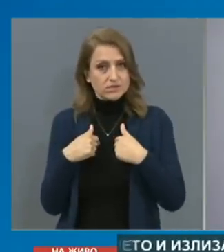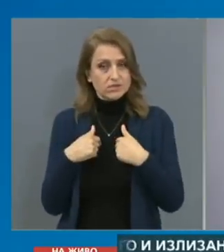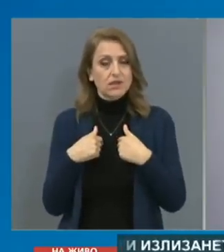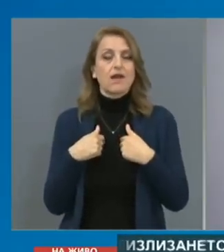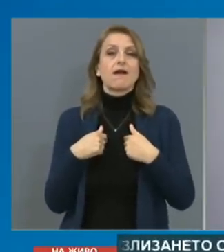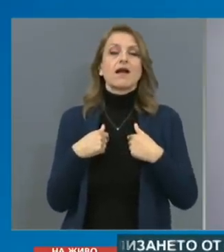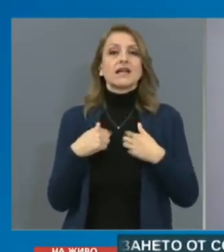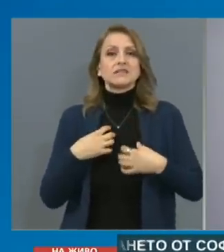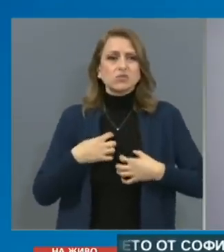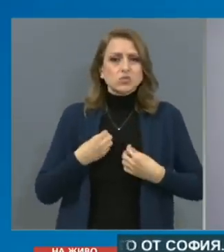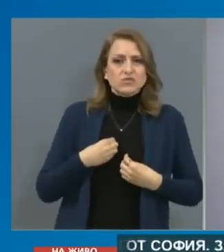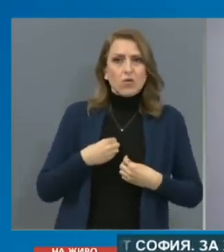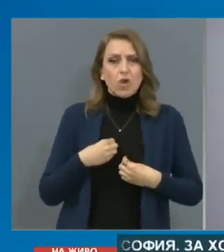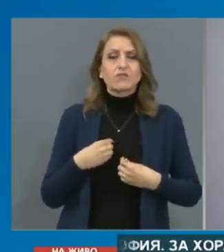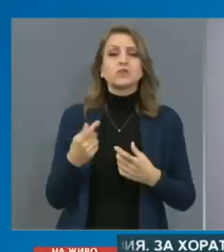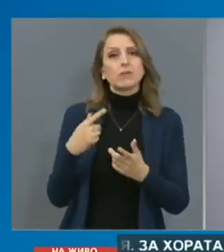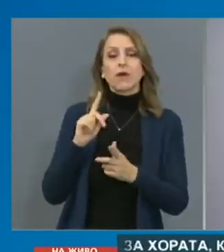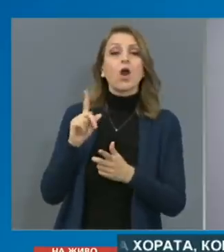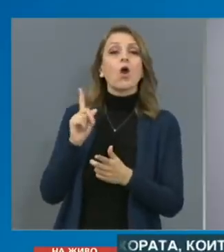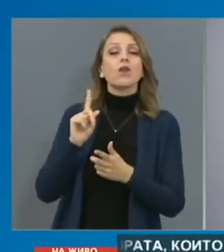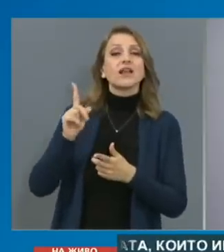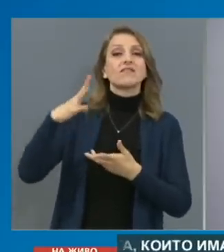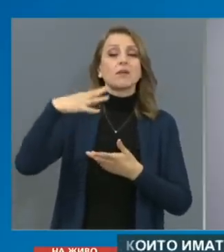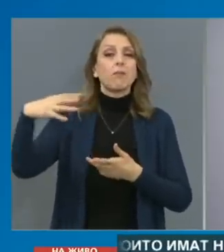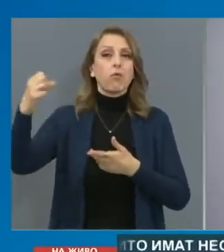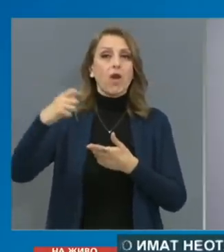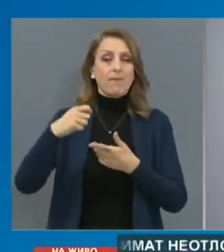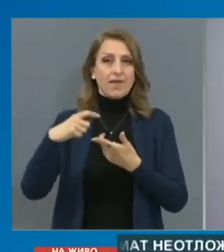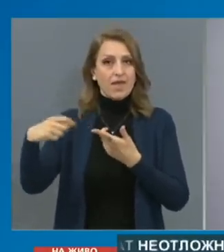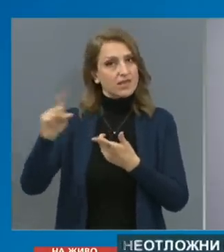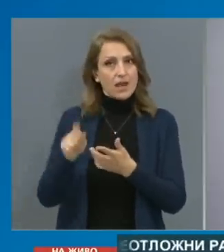поеме разноските по правенето на теста му?